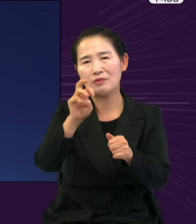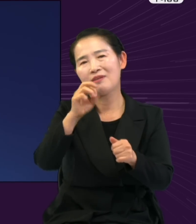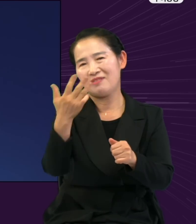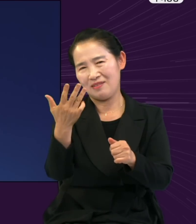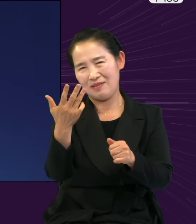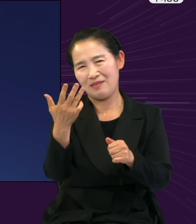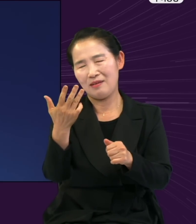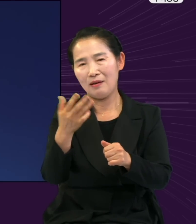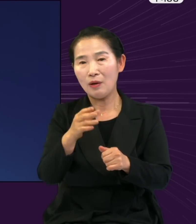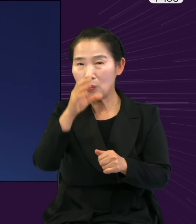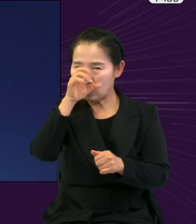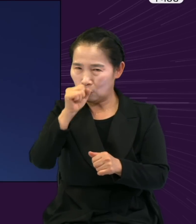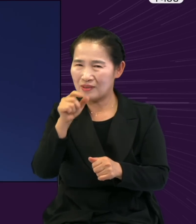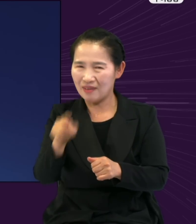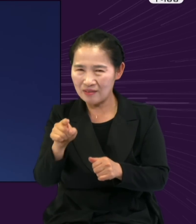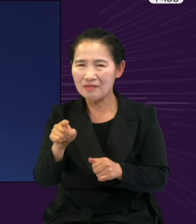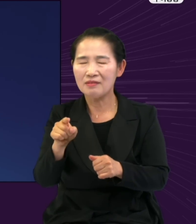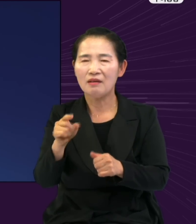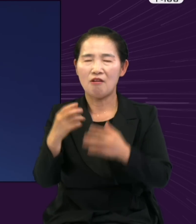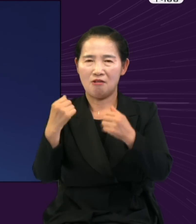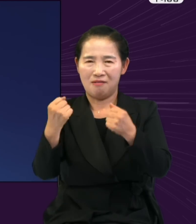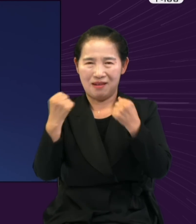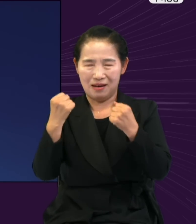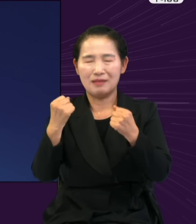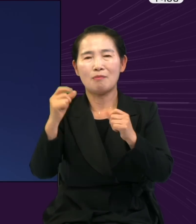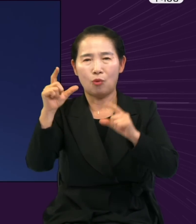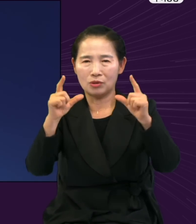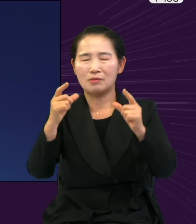가장 좋은 것으로 받으셨습니다.